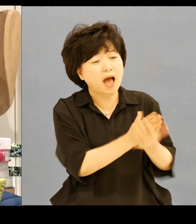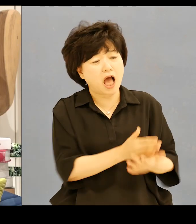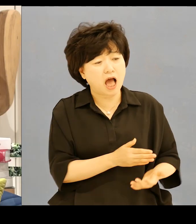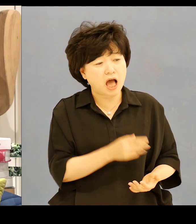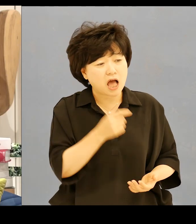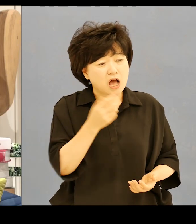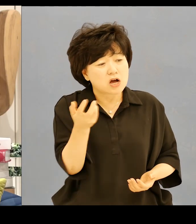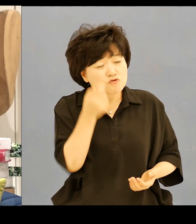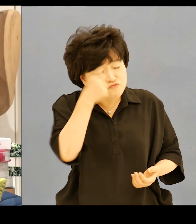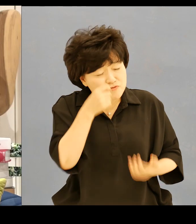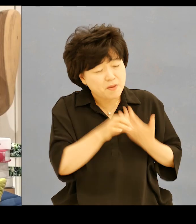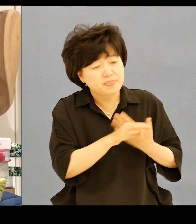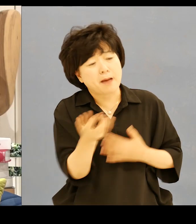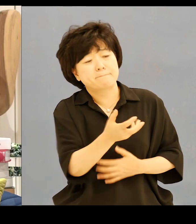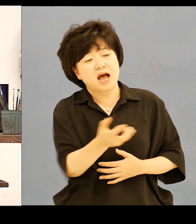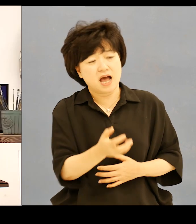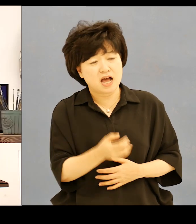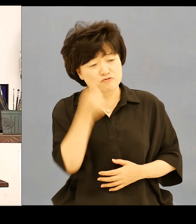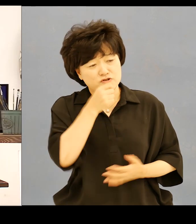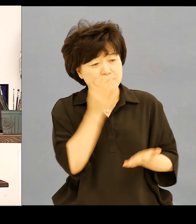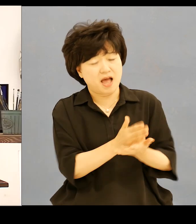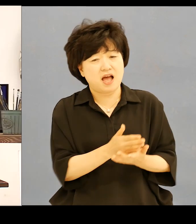막 그러더라고요.